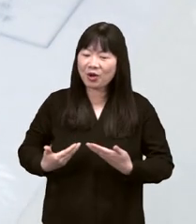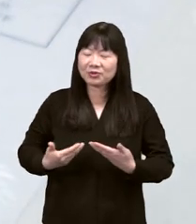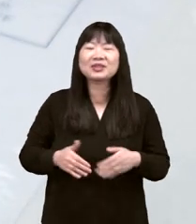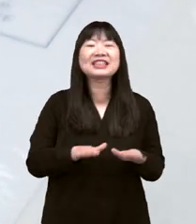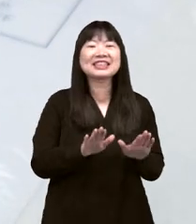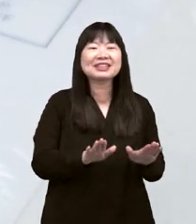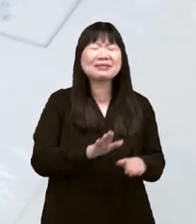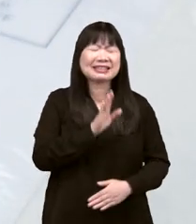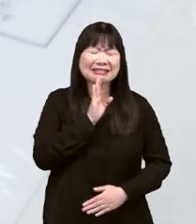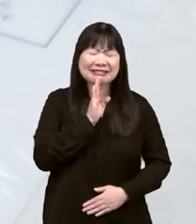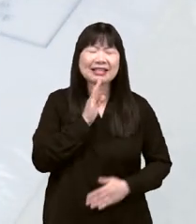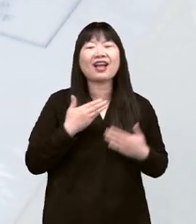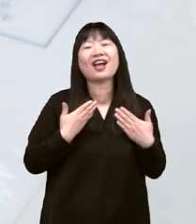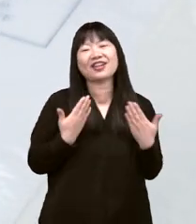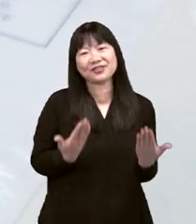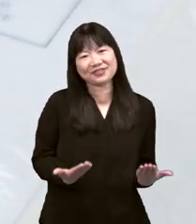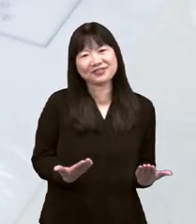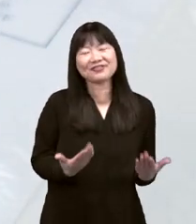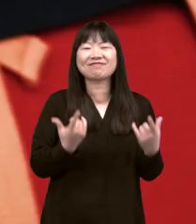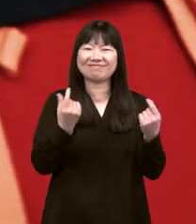진짜 휴식시간이 되는 것 같아요.